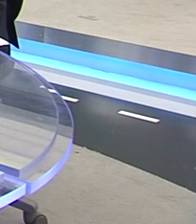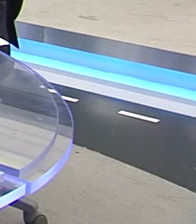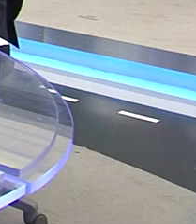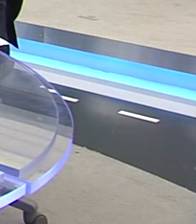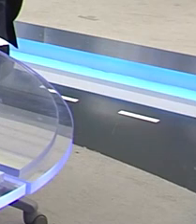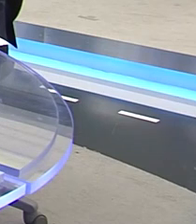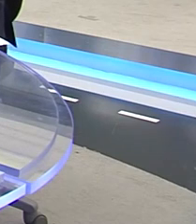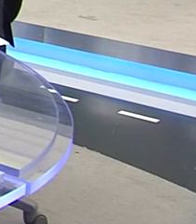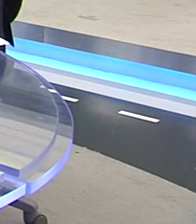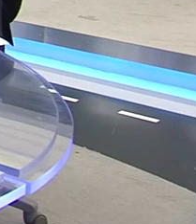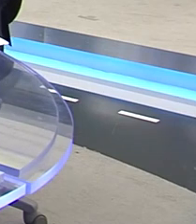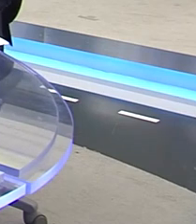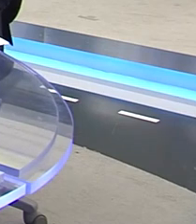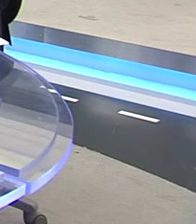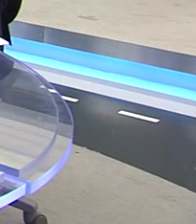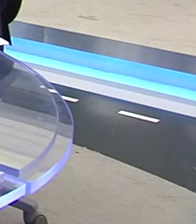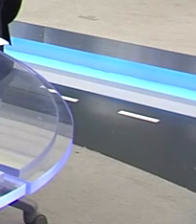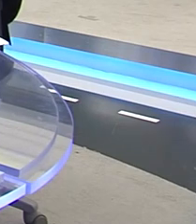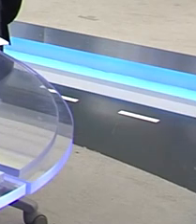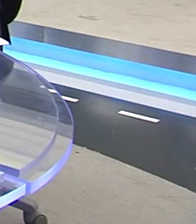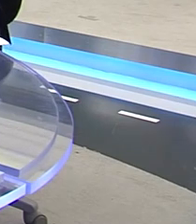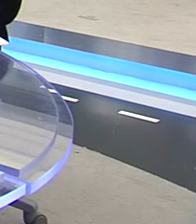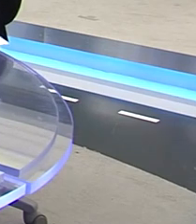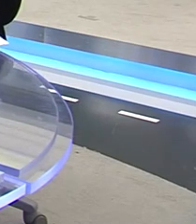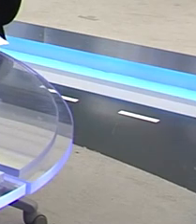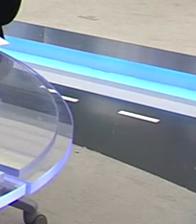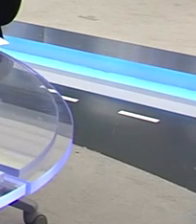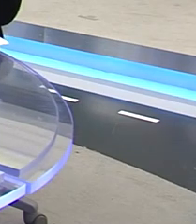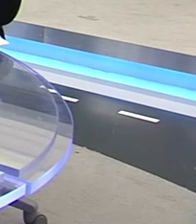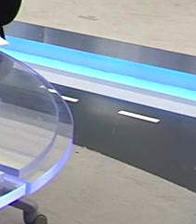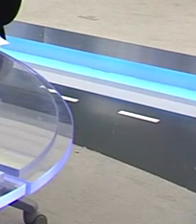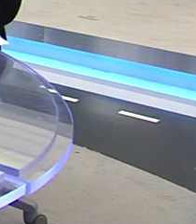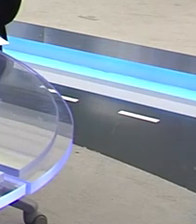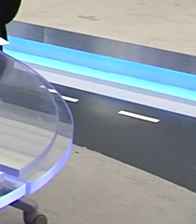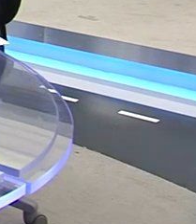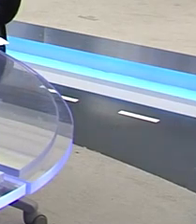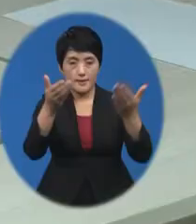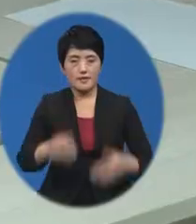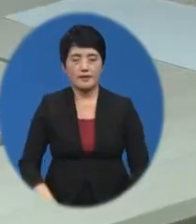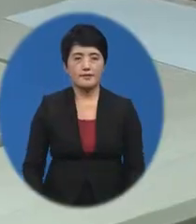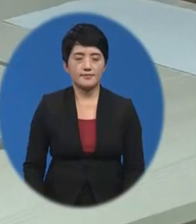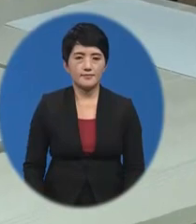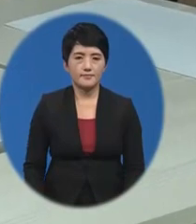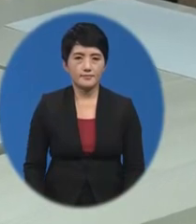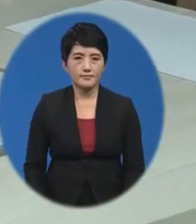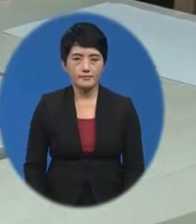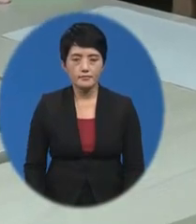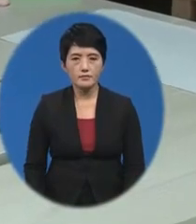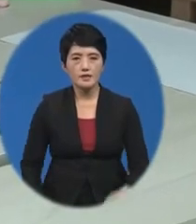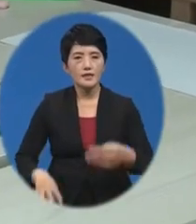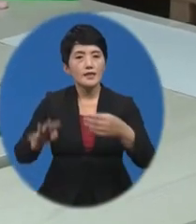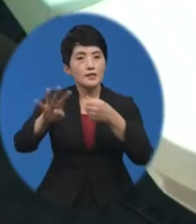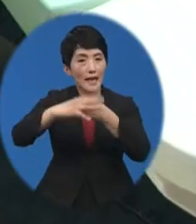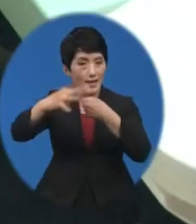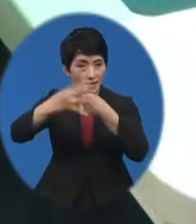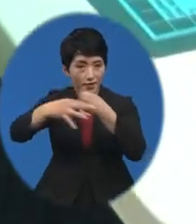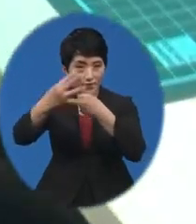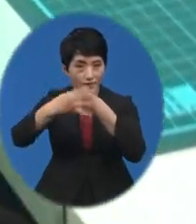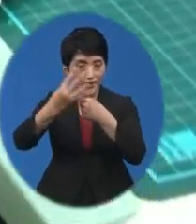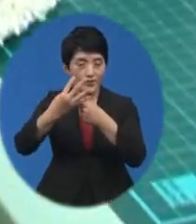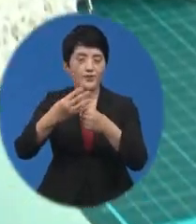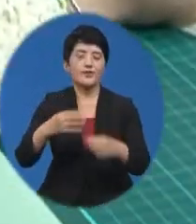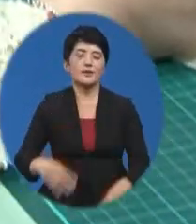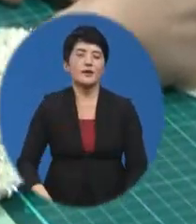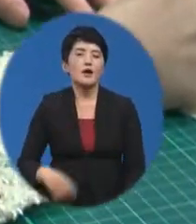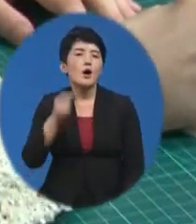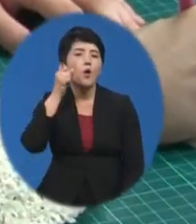것 같습니다. 그리고 박광식 의학 전문 기자와 얘기 나눴고요. 고맙습니다. 네, 고맙습니다. 고맙습니다. 잘 들었습니다. 초등학교 4학년인 이 어린이는 5개월